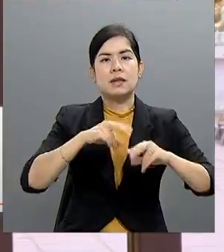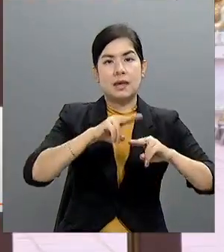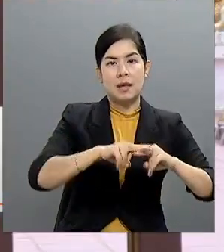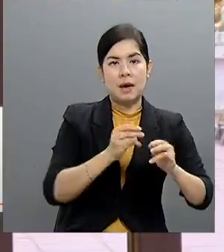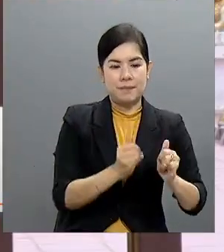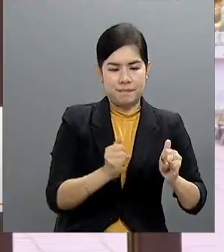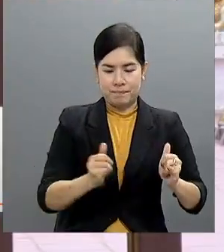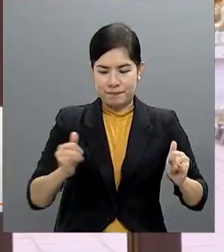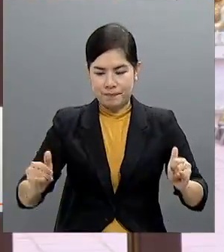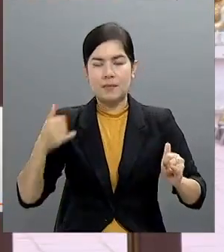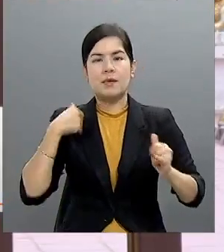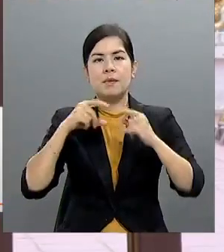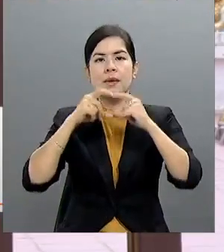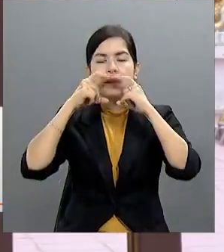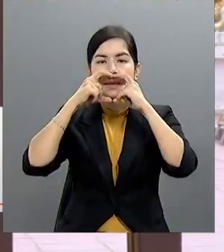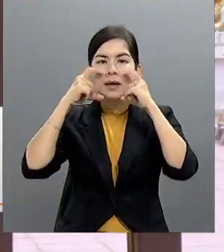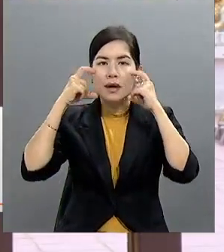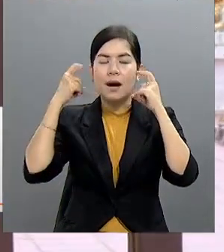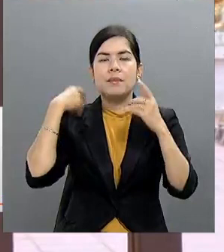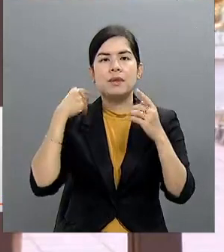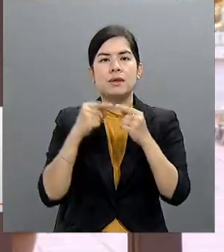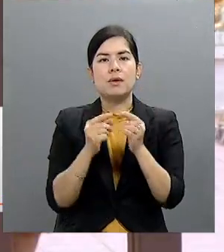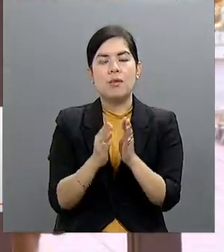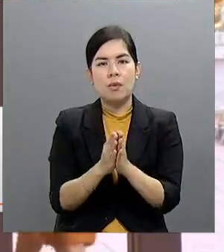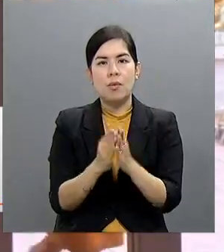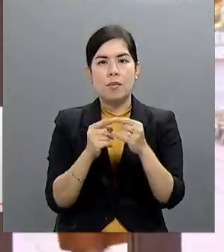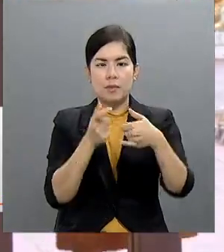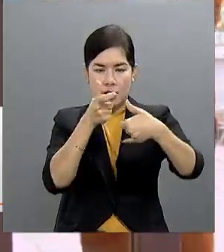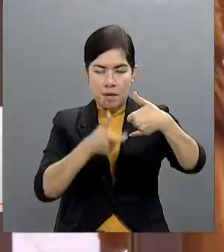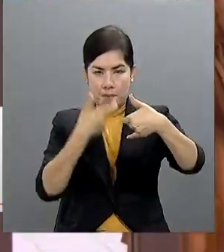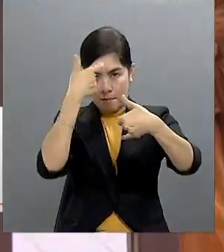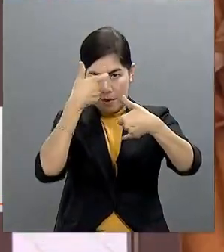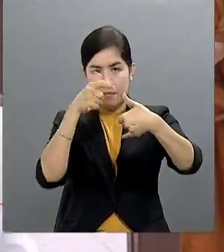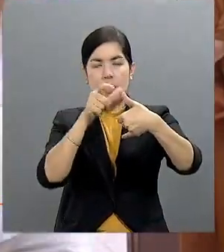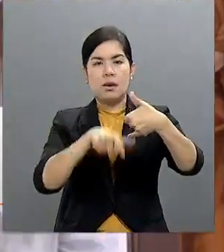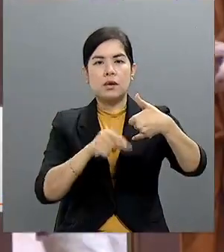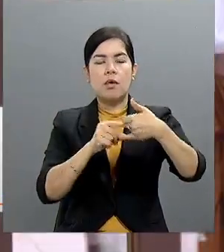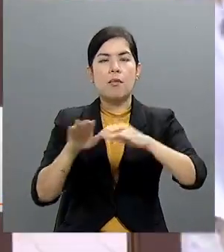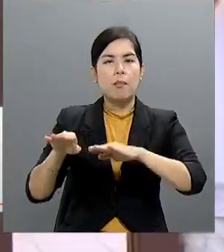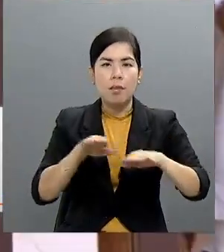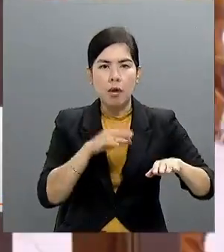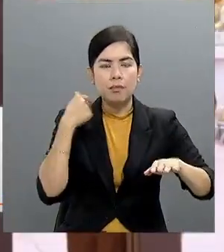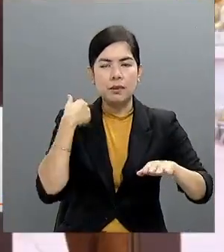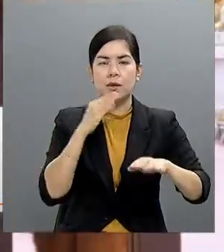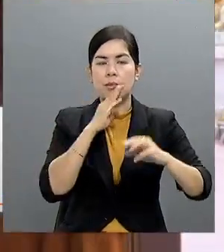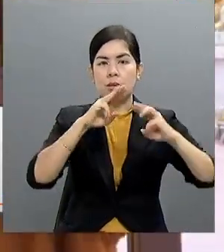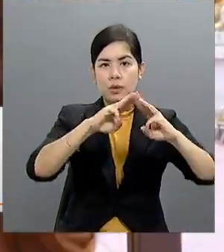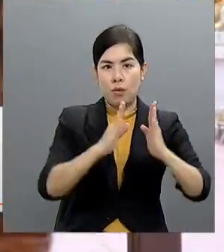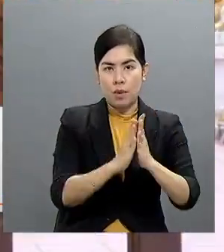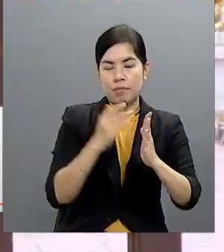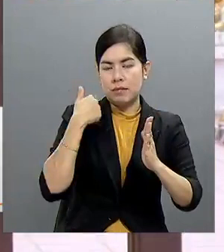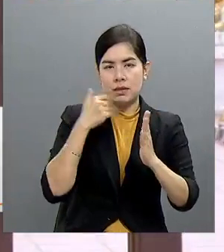ใช้เจลล้างมือเครื่องวัดอุณหภูมิก็ต้องเตรียมพร้อมวัดใดที่มีความพร้อมก็ให้คงมาตรการอย่างเข้มงวดแบบนี้เอา